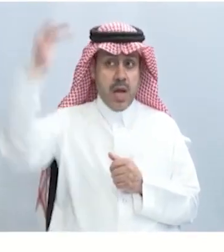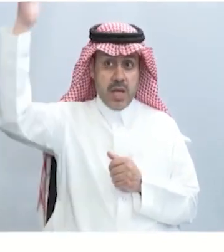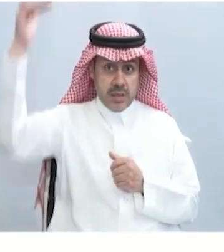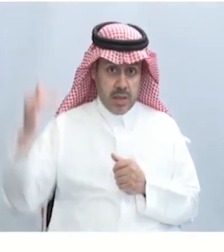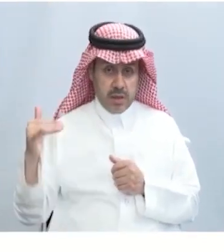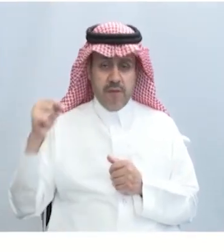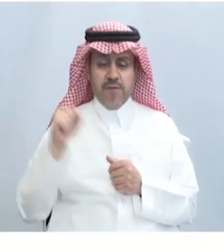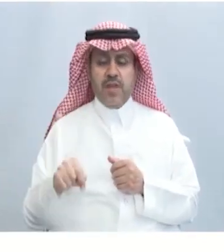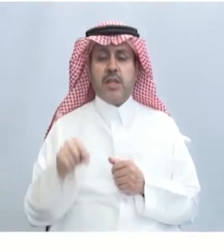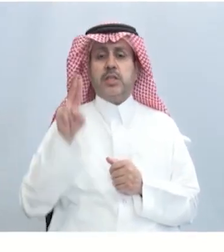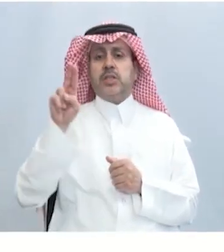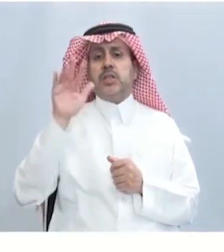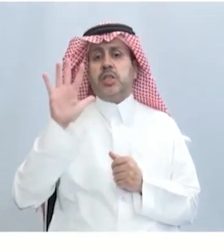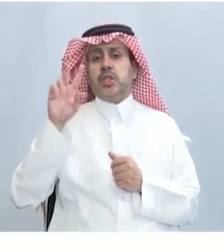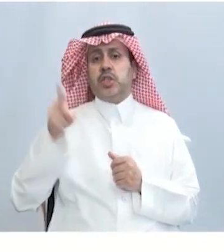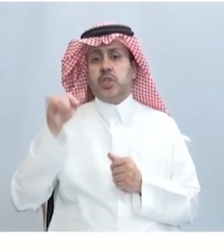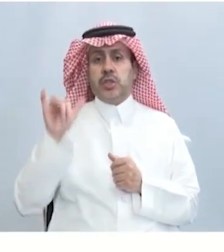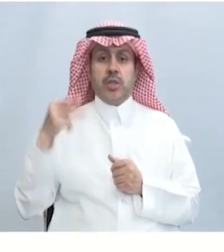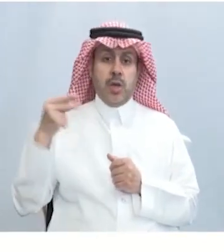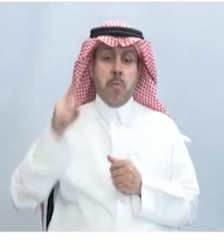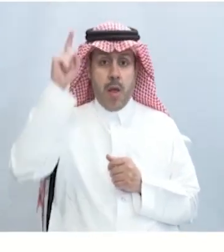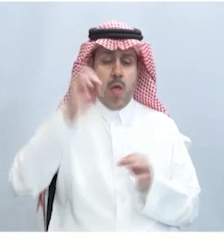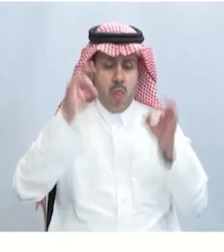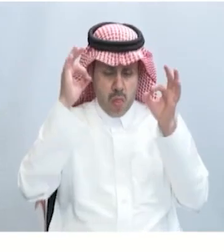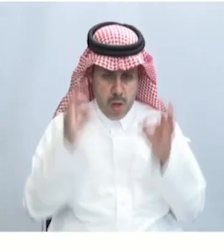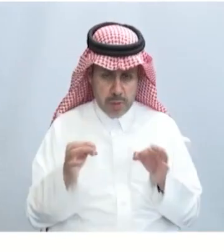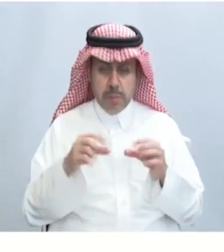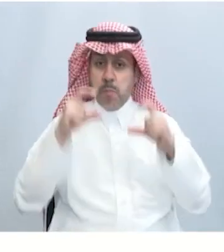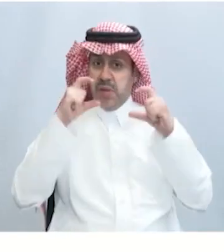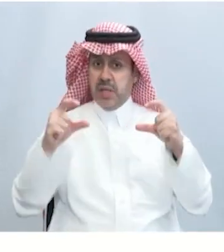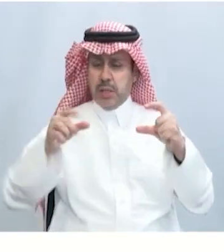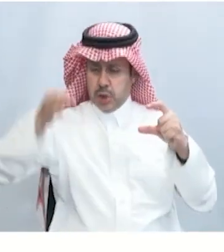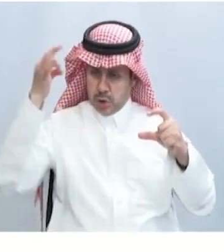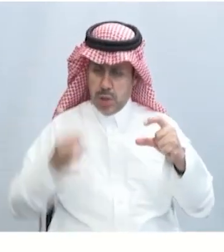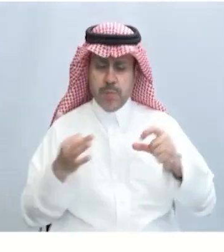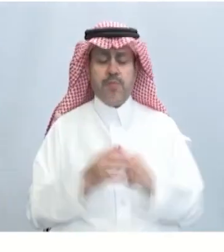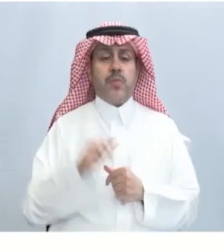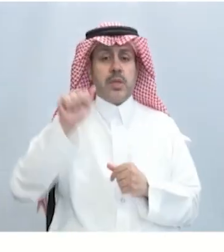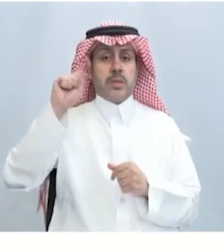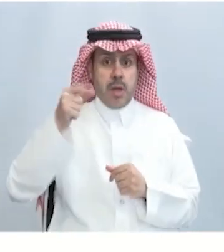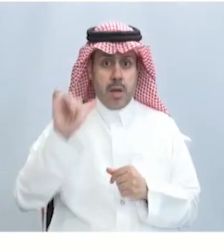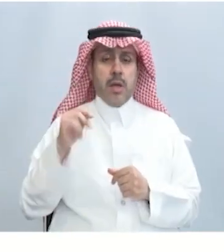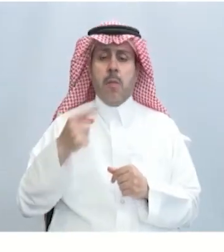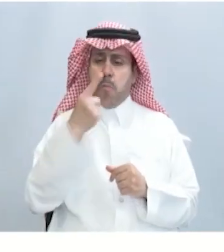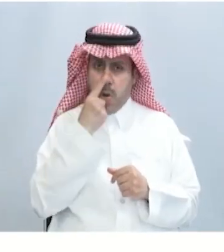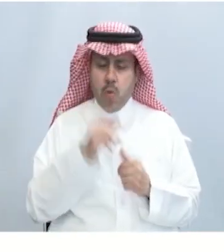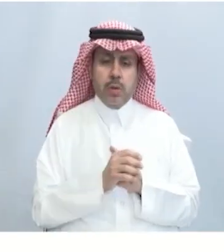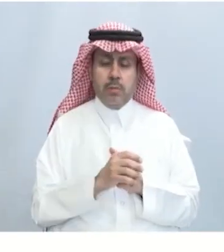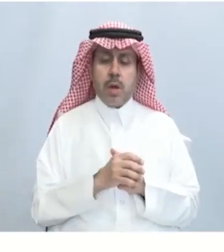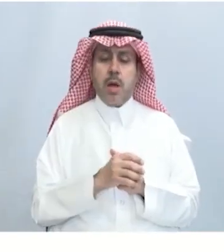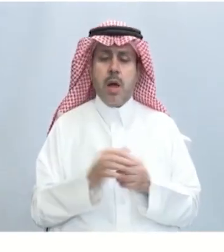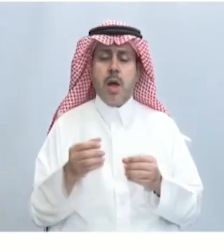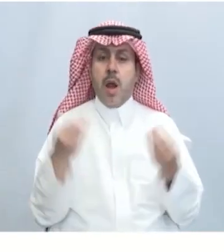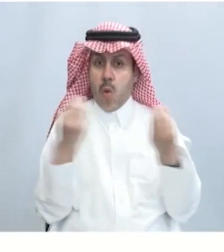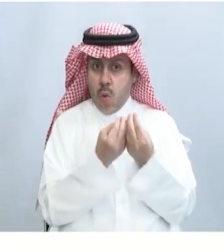نزل فيها تشريع من الله ثابت بدليل صحيح صريح مقبول او اجمع عليه